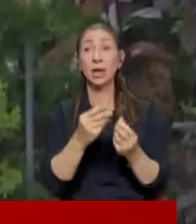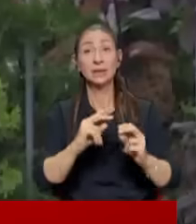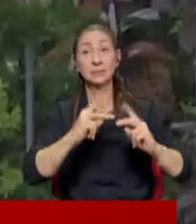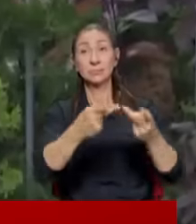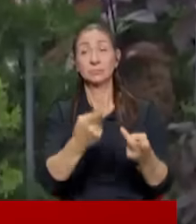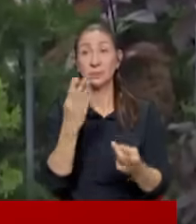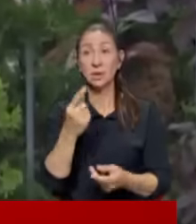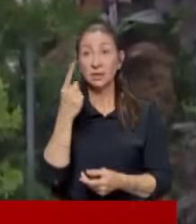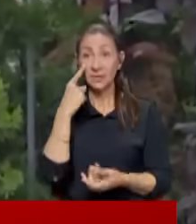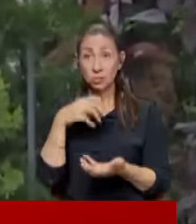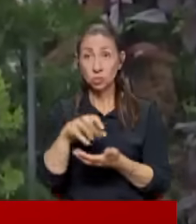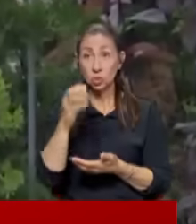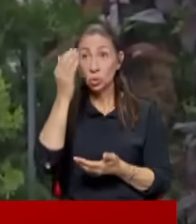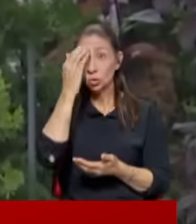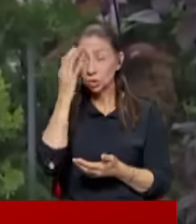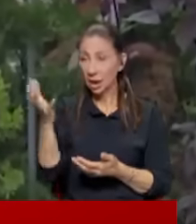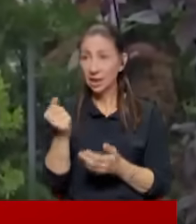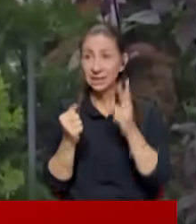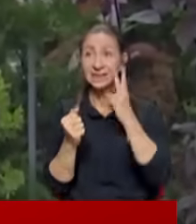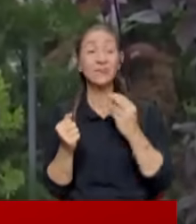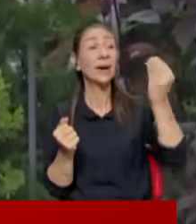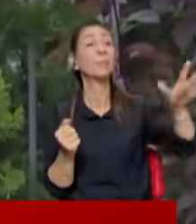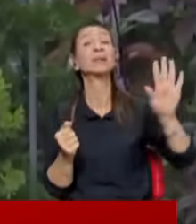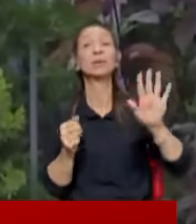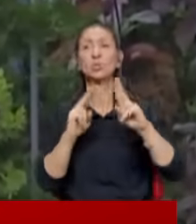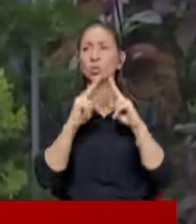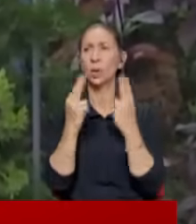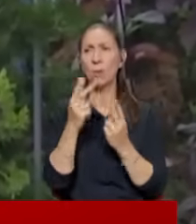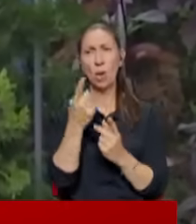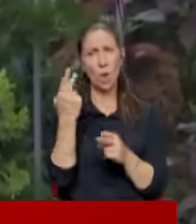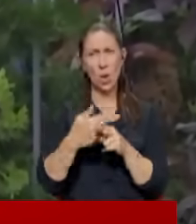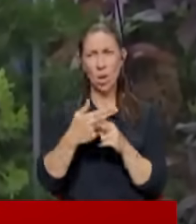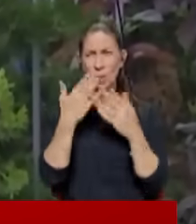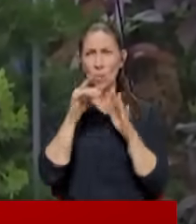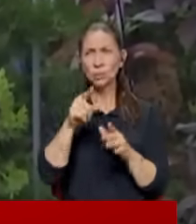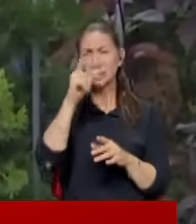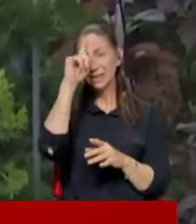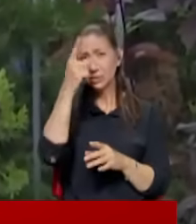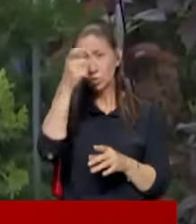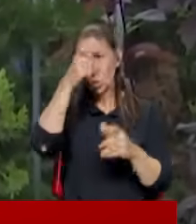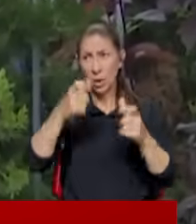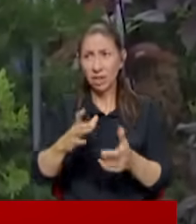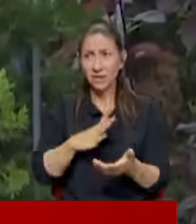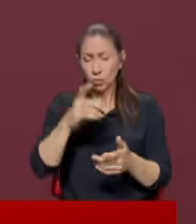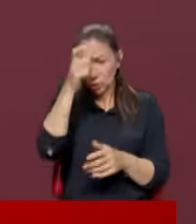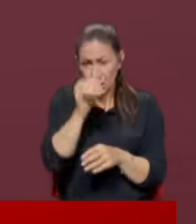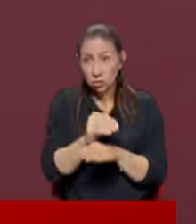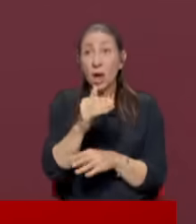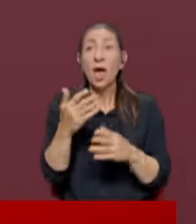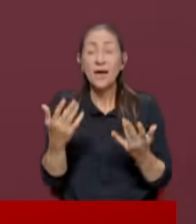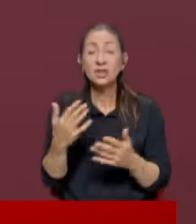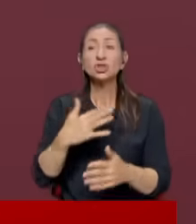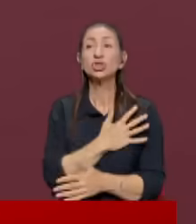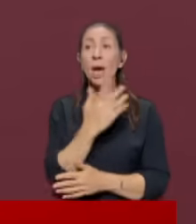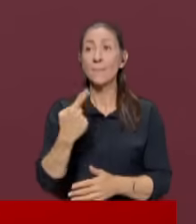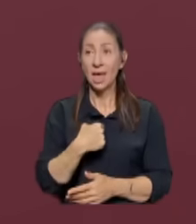yansıyacak. Devlet bütçesi yoksuldan alıp zengine vermez. Dünyada böyle bir örnek yok. Bu sadece Türkiye'de var, Türkiye'de yaşıyoruz. Evet, Cumhuriyet